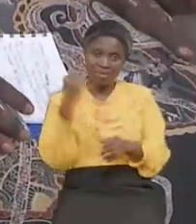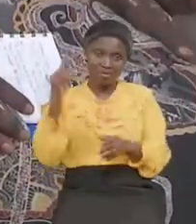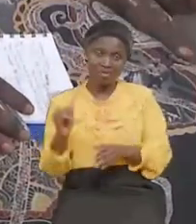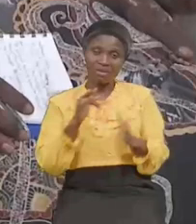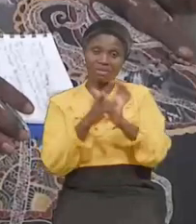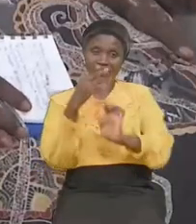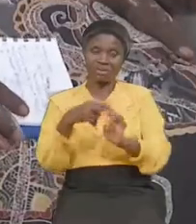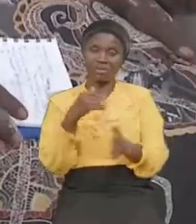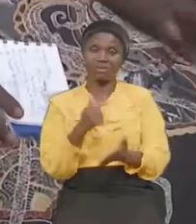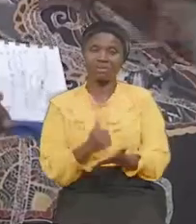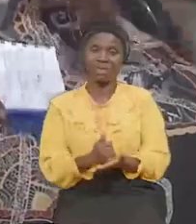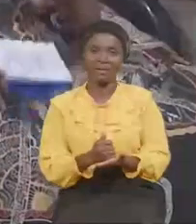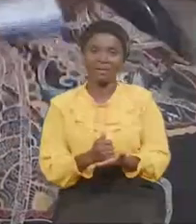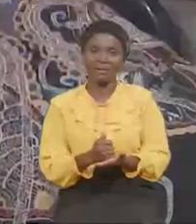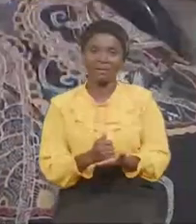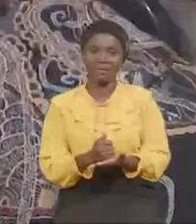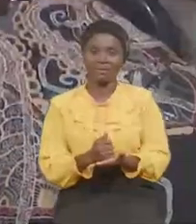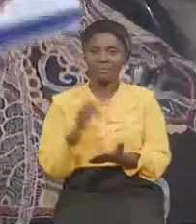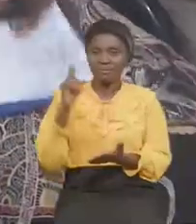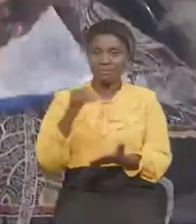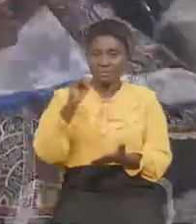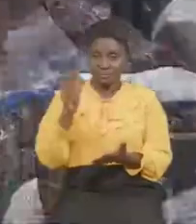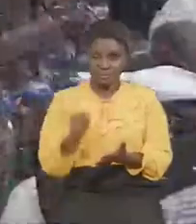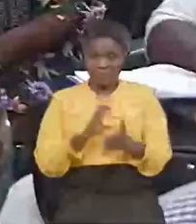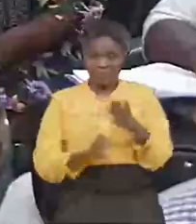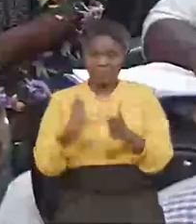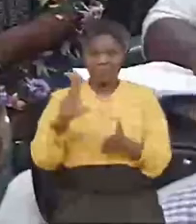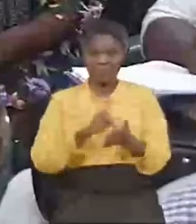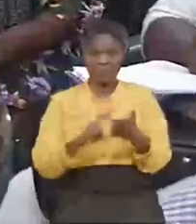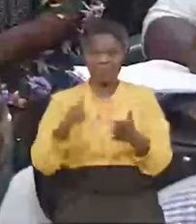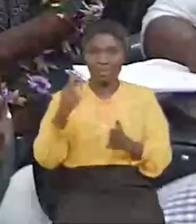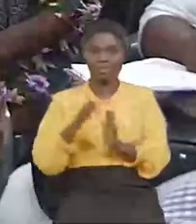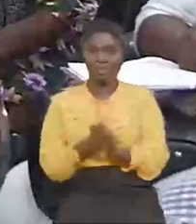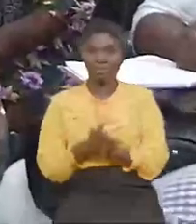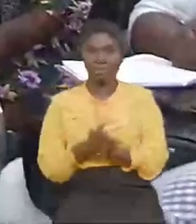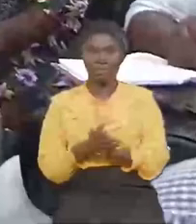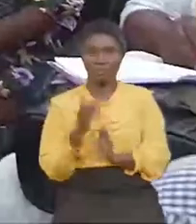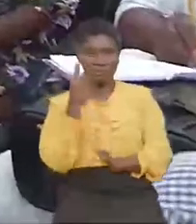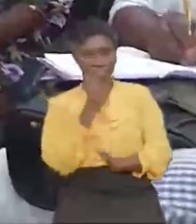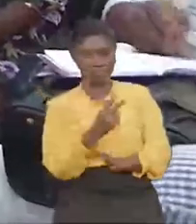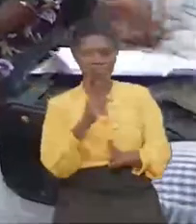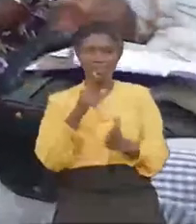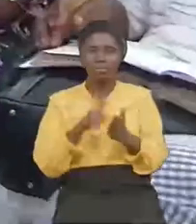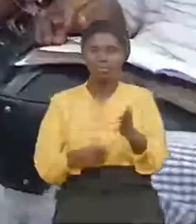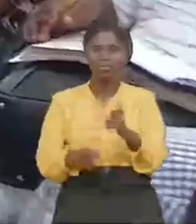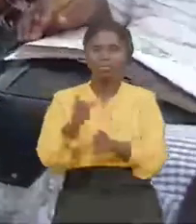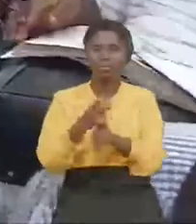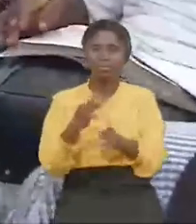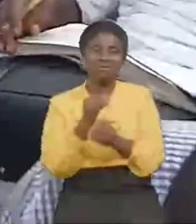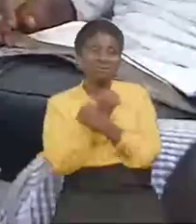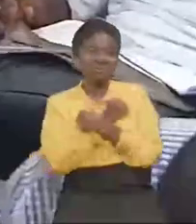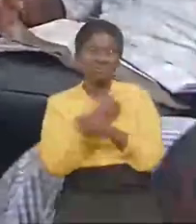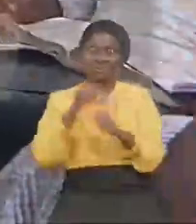Jean chapitre 3, lisons le verset 1. Voyez quel amour le Père nous a témoigné pour que nous